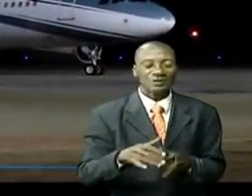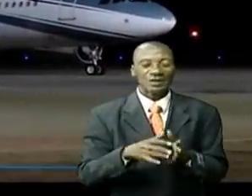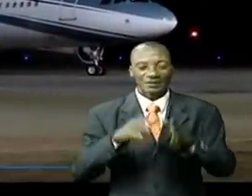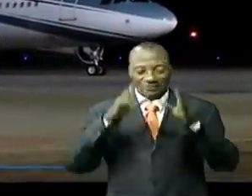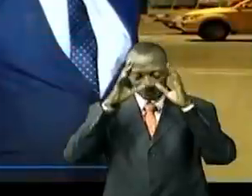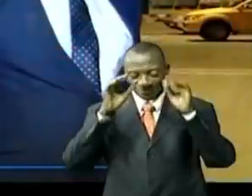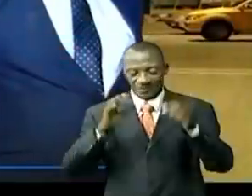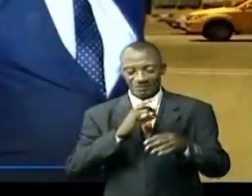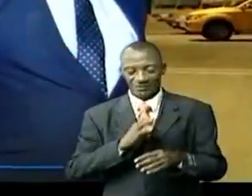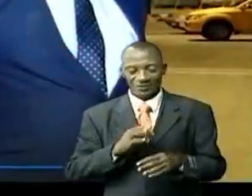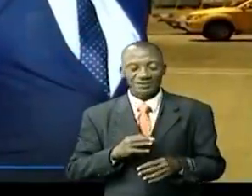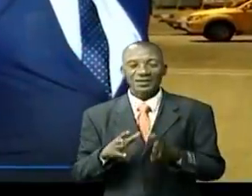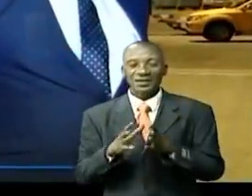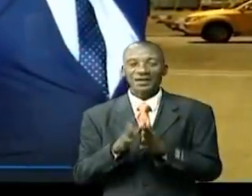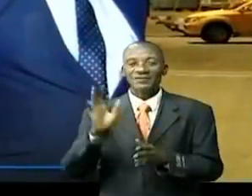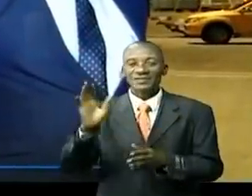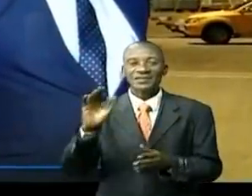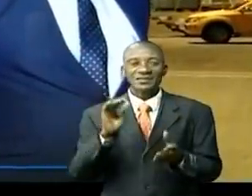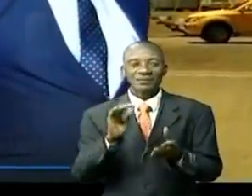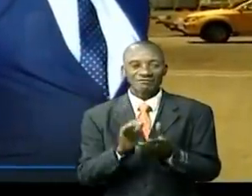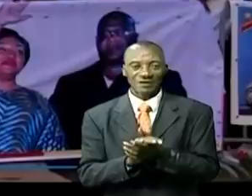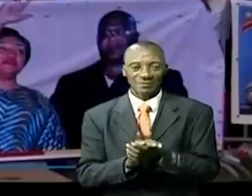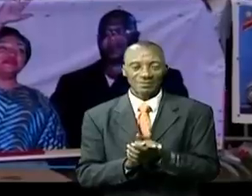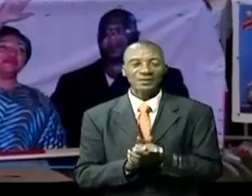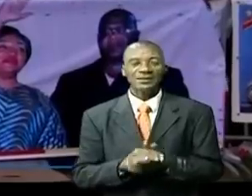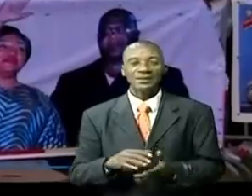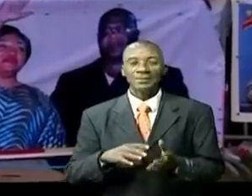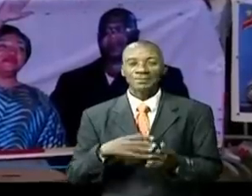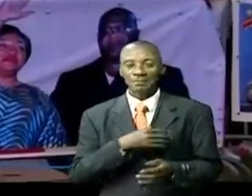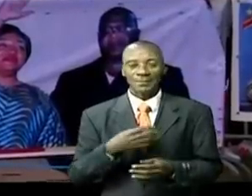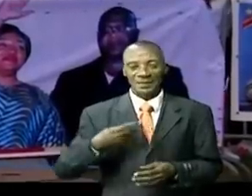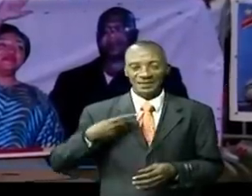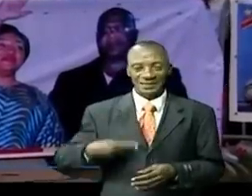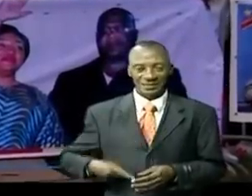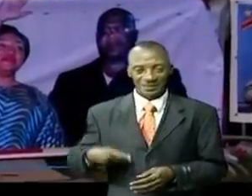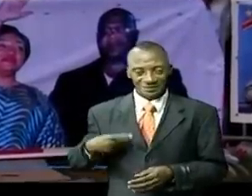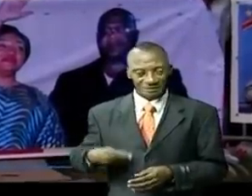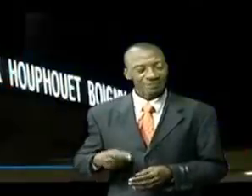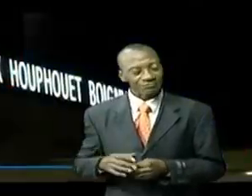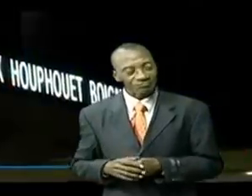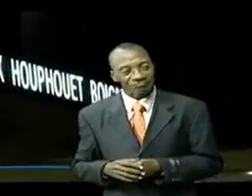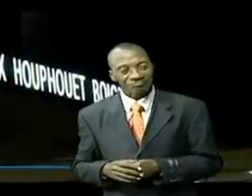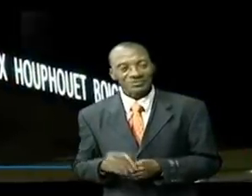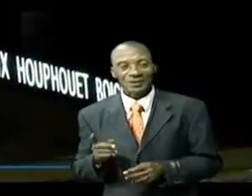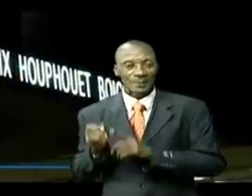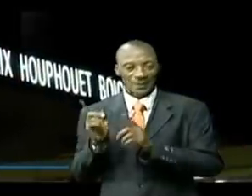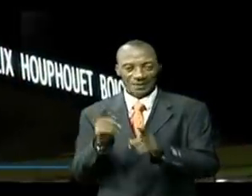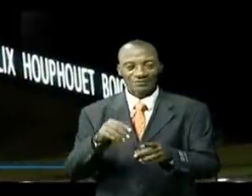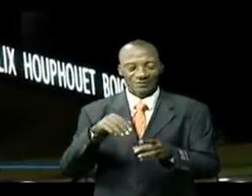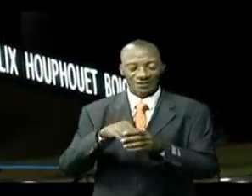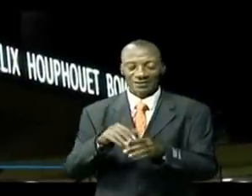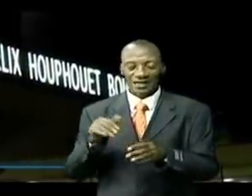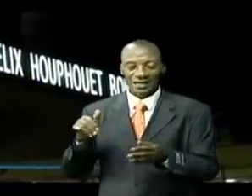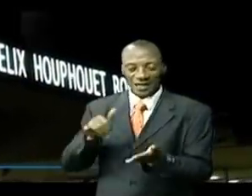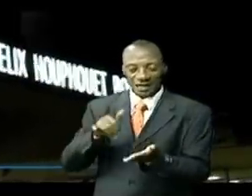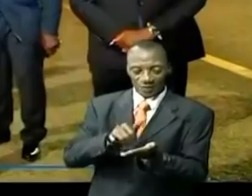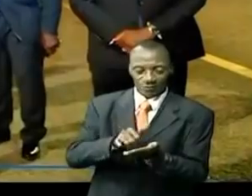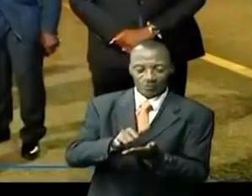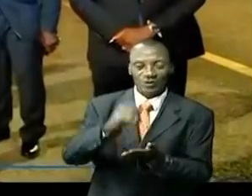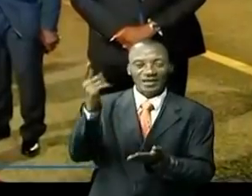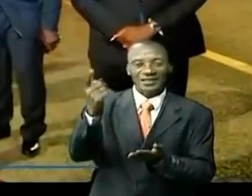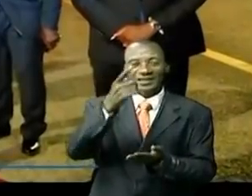Tshilombo, accompagné de la distinguée première dame, Denise Nyakeru Tshisekedi, a atterri à l'aéroport international